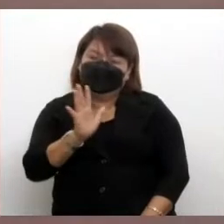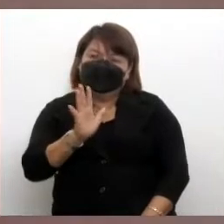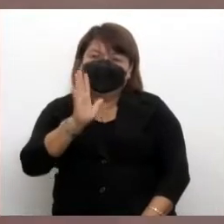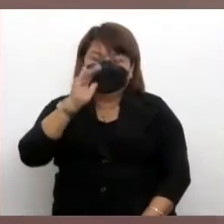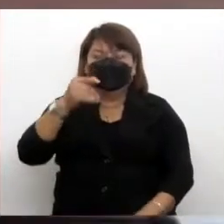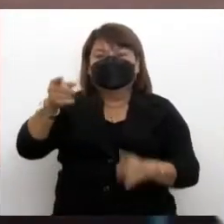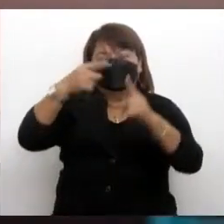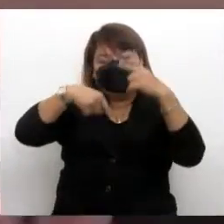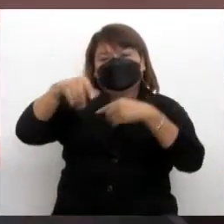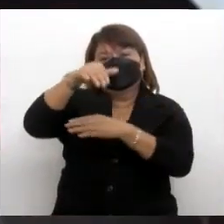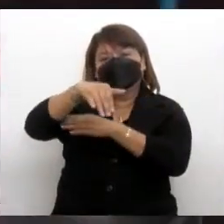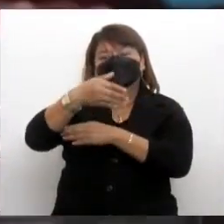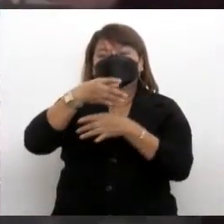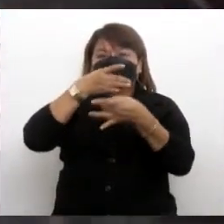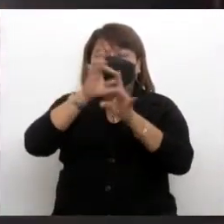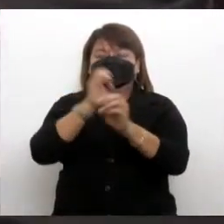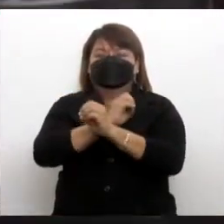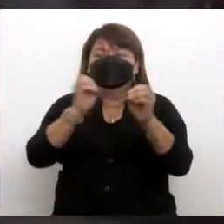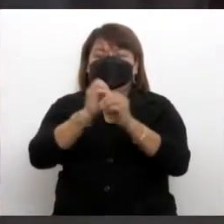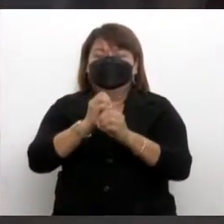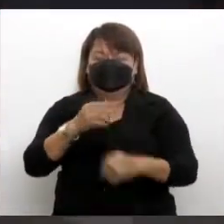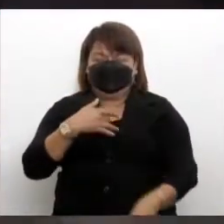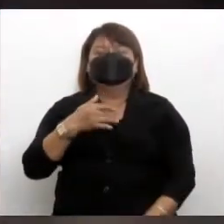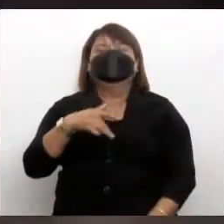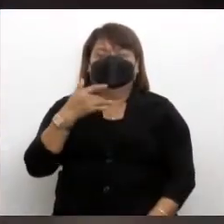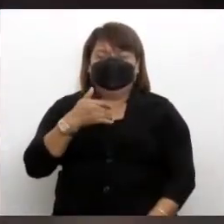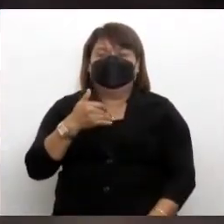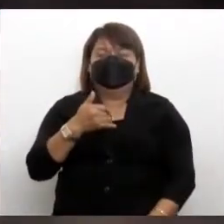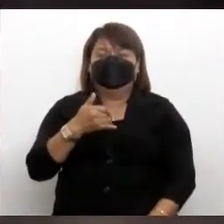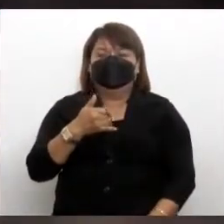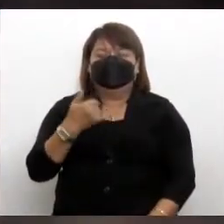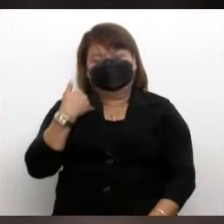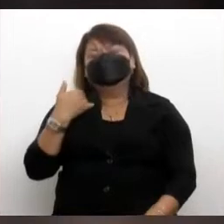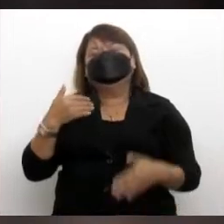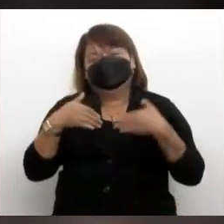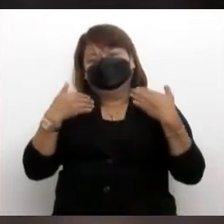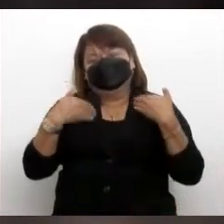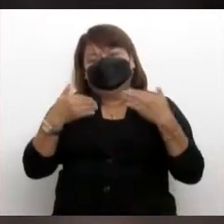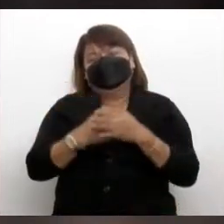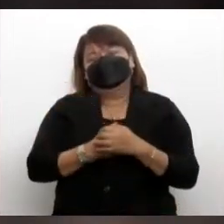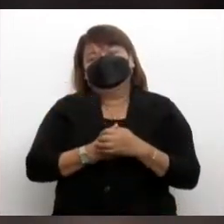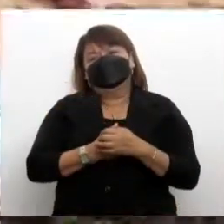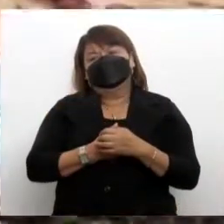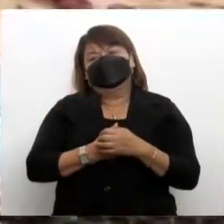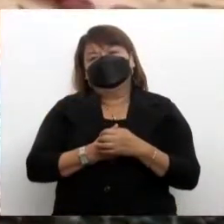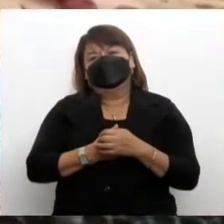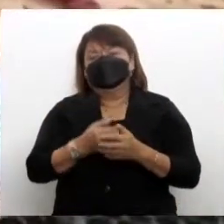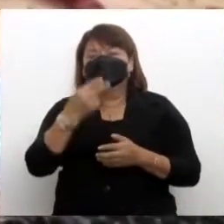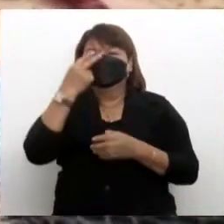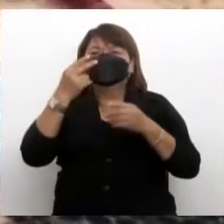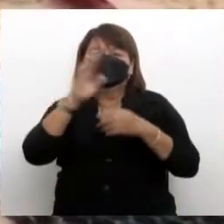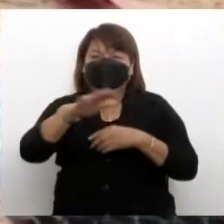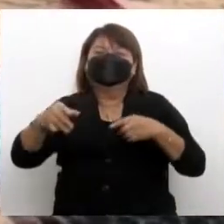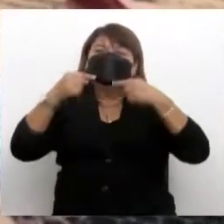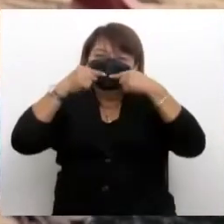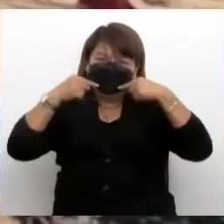เหล้าประมาณนี้ค่ะเราก็รู้สึกว่าดีจังเลยรู้สึกแบบมีความสุขณเวลานั้นค่ะแล้วเห็นรอยยิ้มของเด็กๆอะ